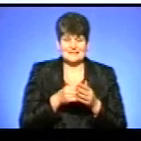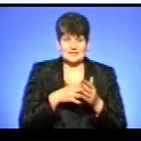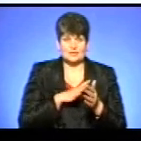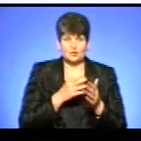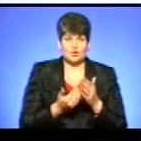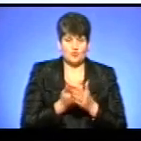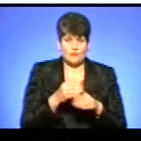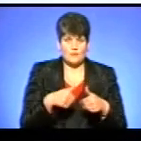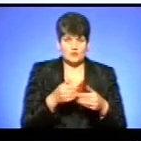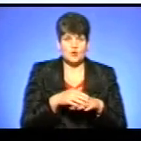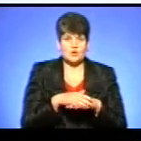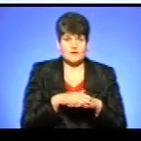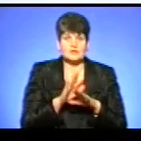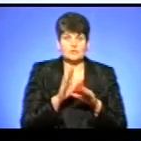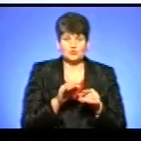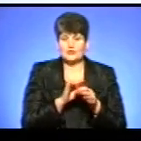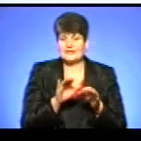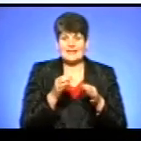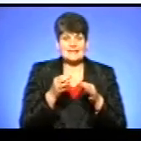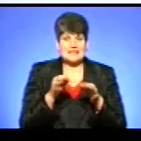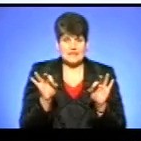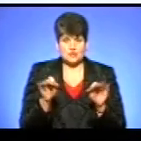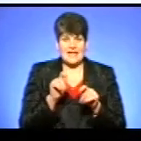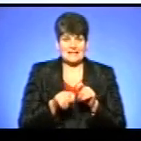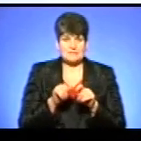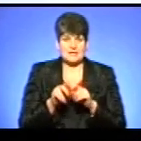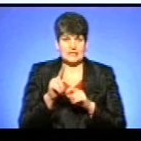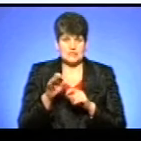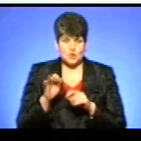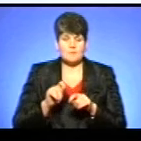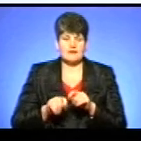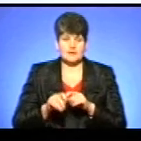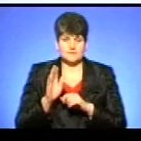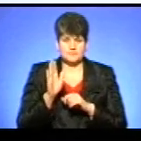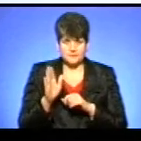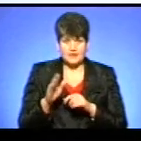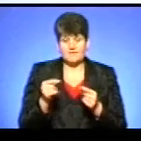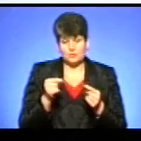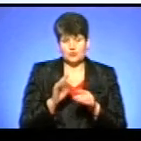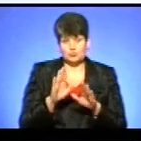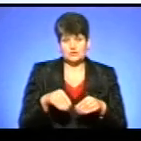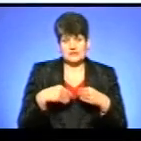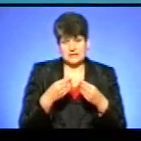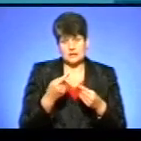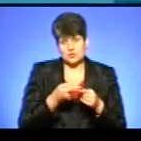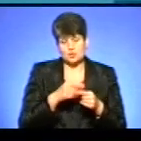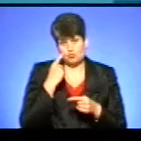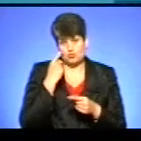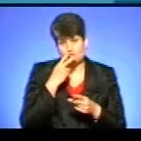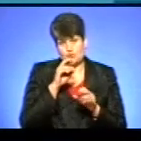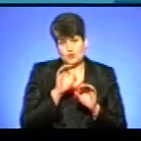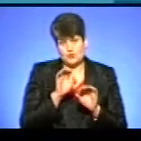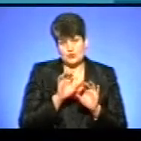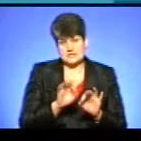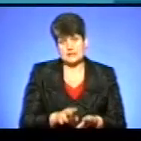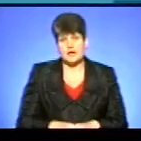нові подані розрахунки, вони будуть незалежною експертизою перевірені і відповідно буде дана цьому оцінка.